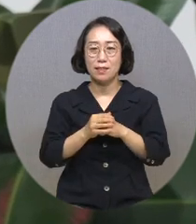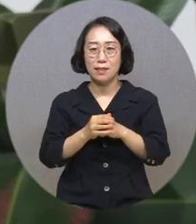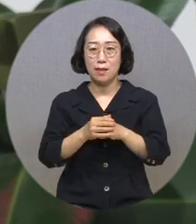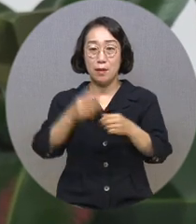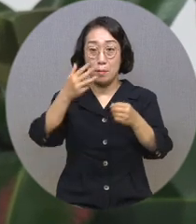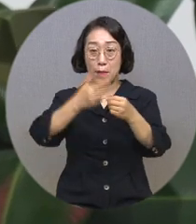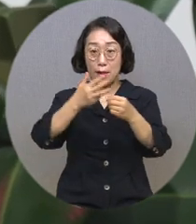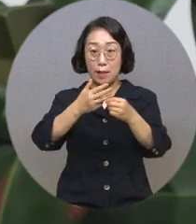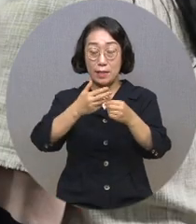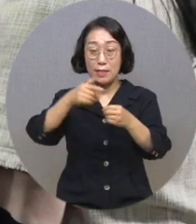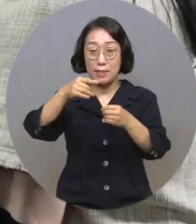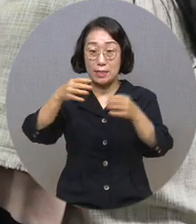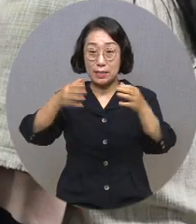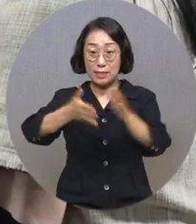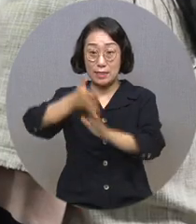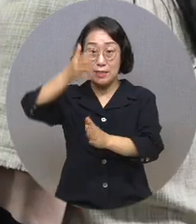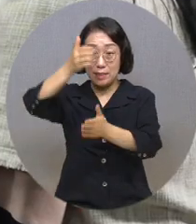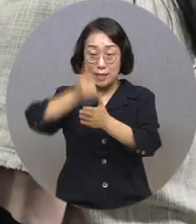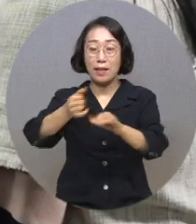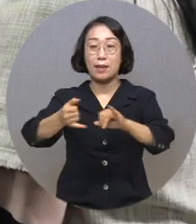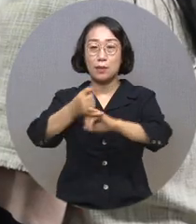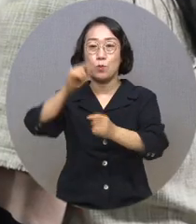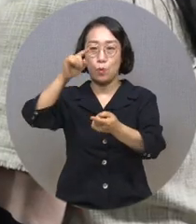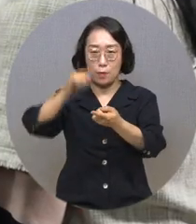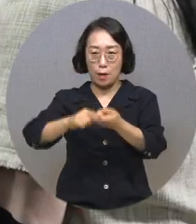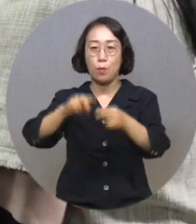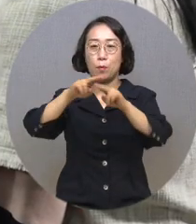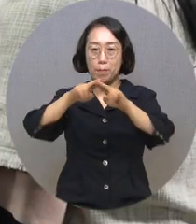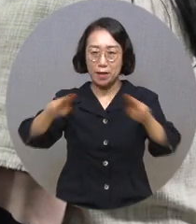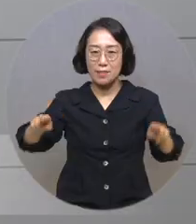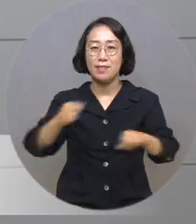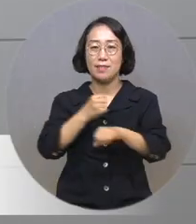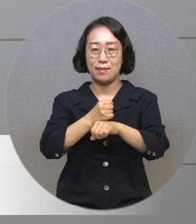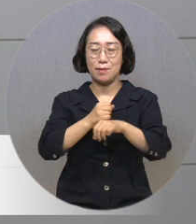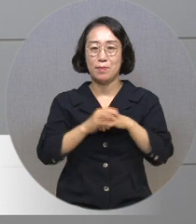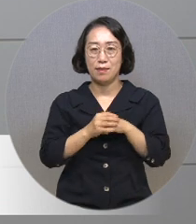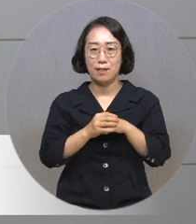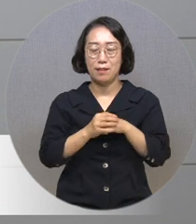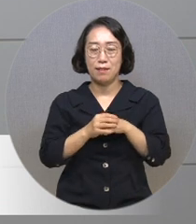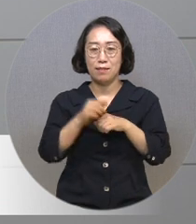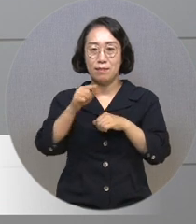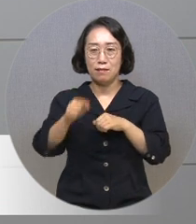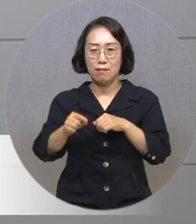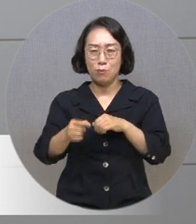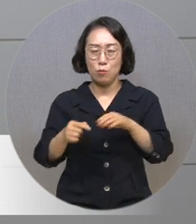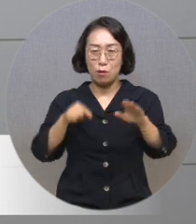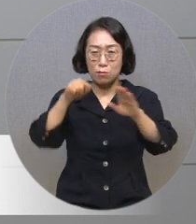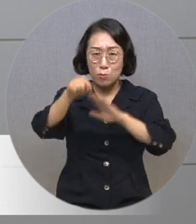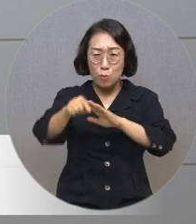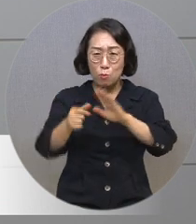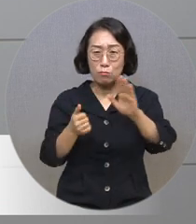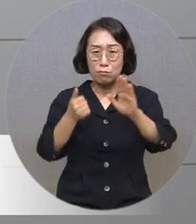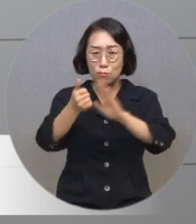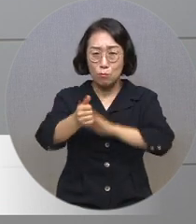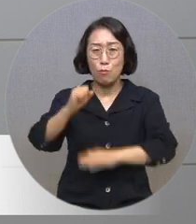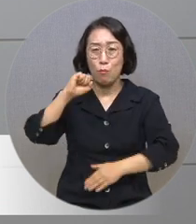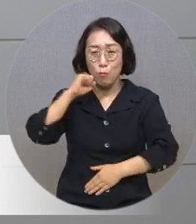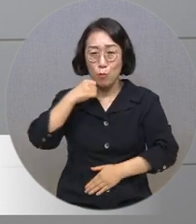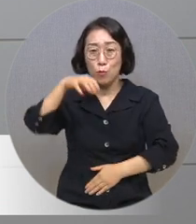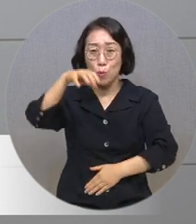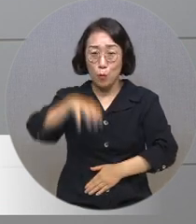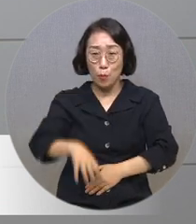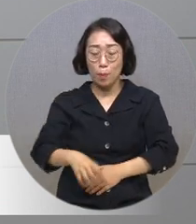민선 김동근 시장의 시민들과의 약속이 지켜졌습니다. 보안이 철저했던 우리 의정부 시청